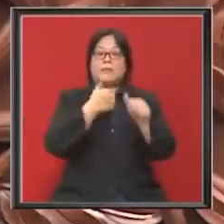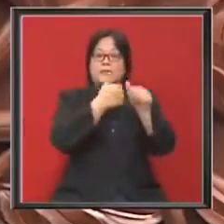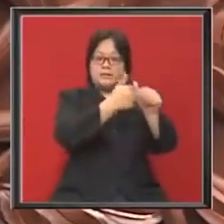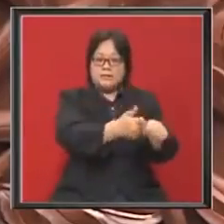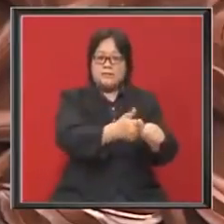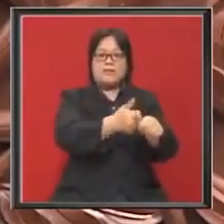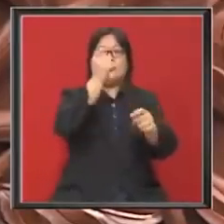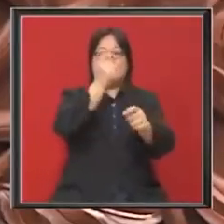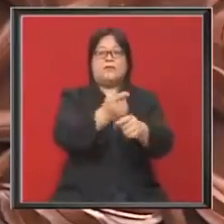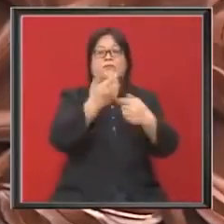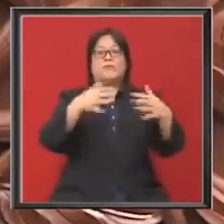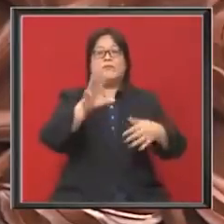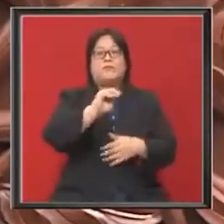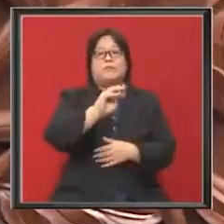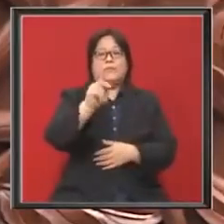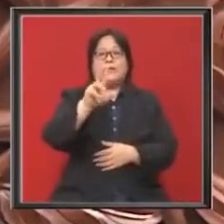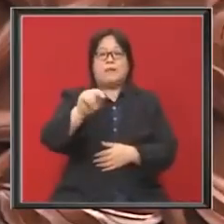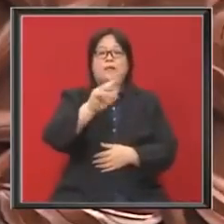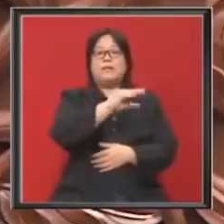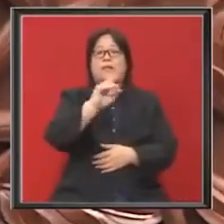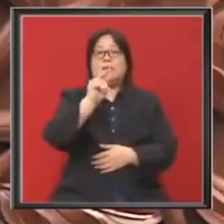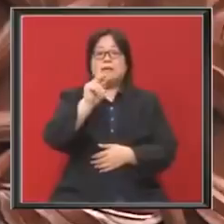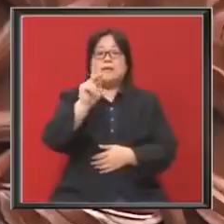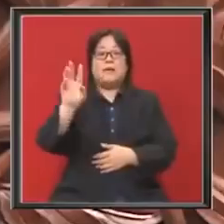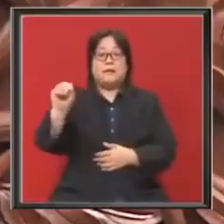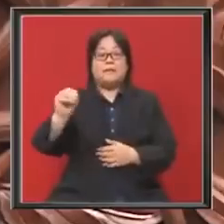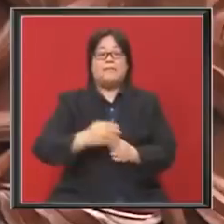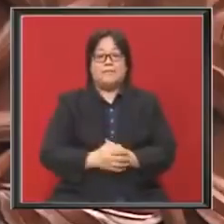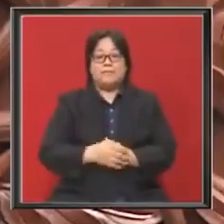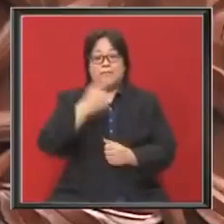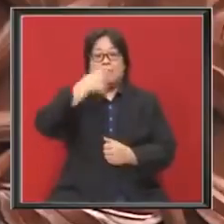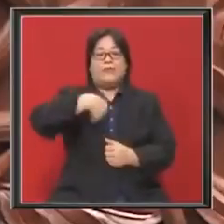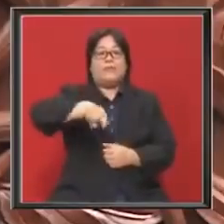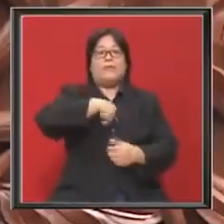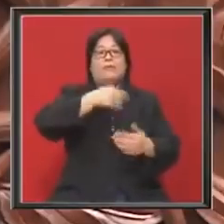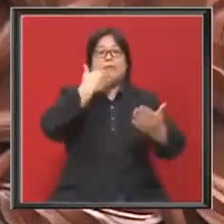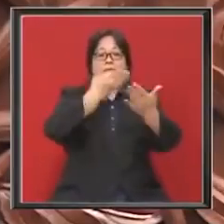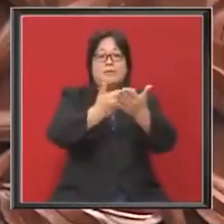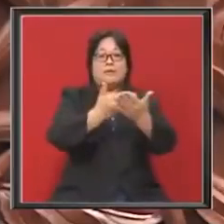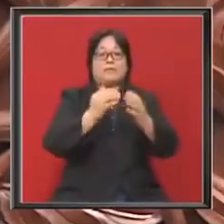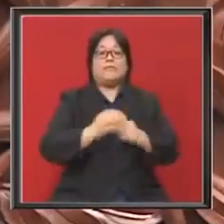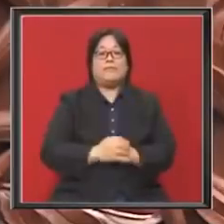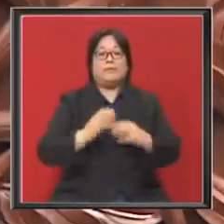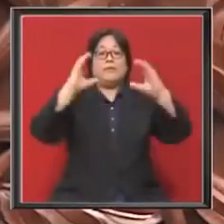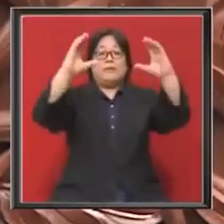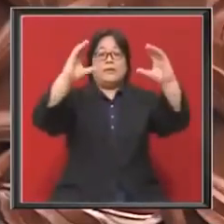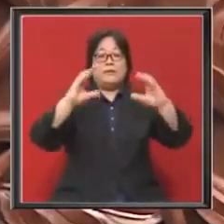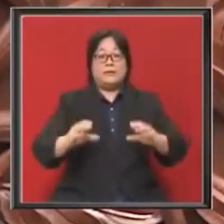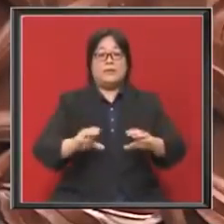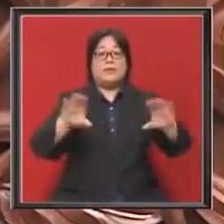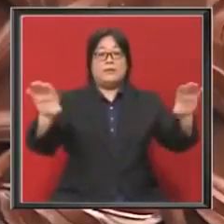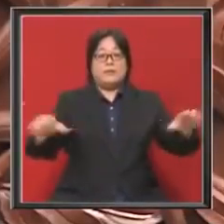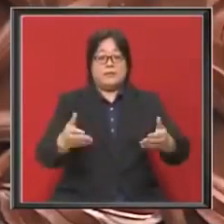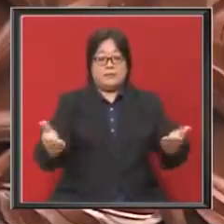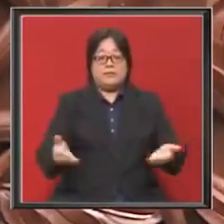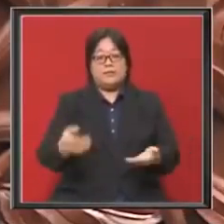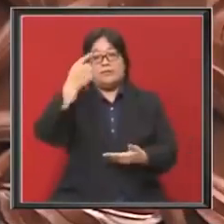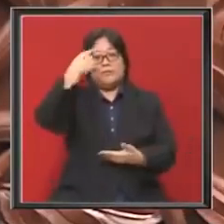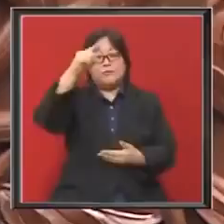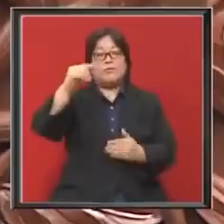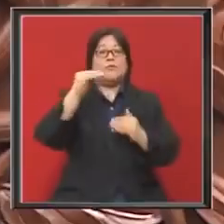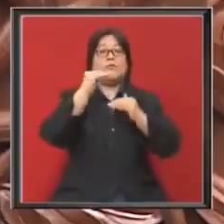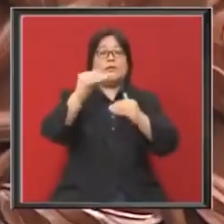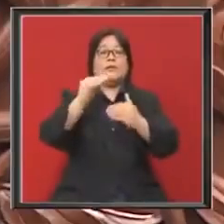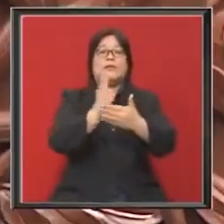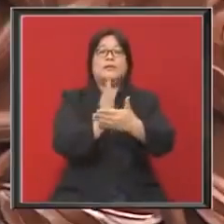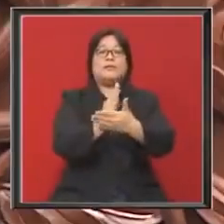paling monyet ditetapkan oleh PH MKN dan ke m-banking kebaikan kita bersama langkah-langkah yang diambil ini adalah